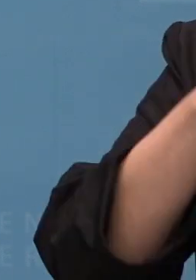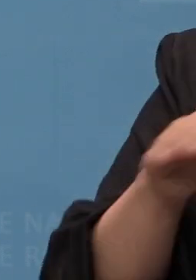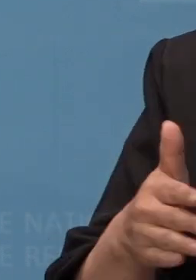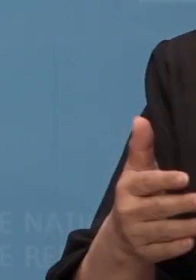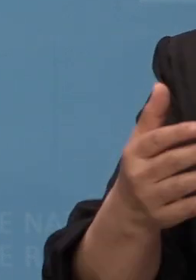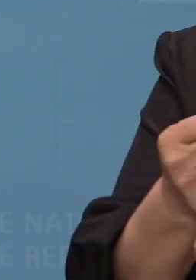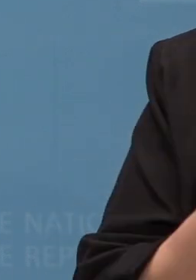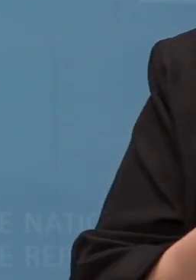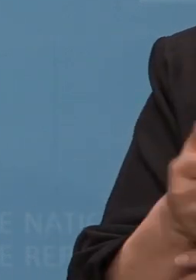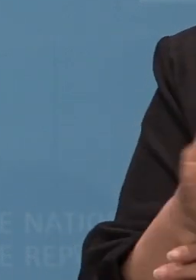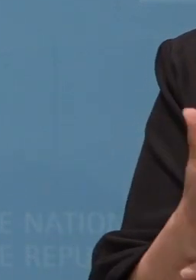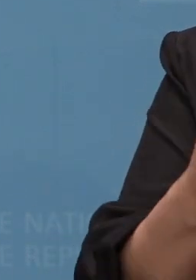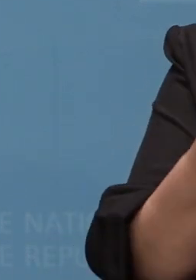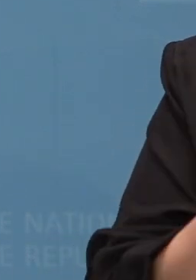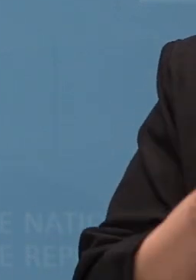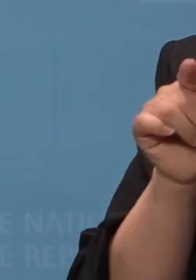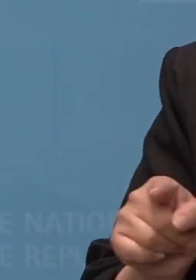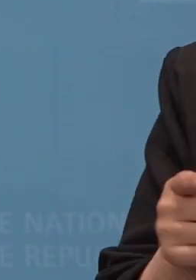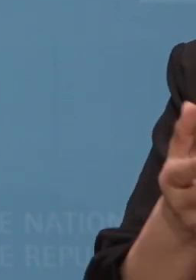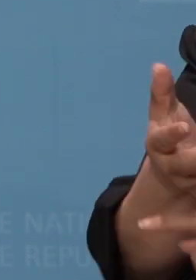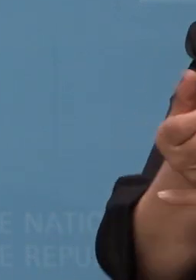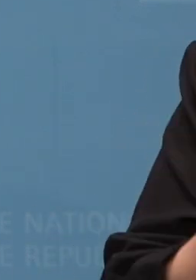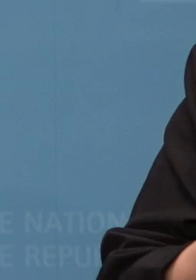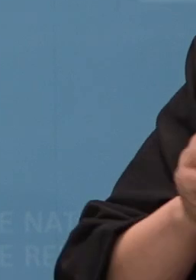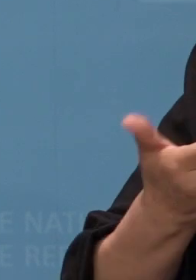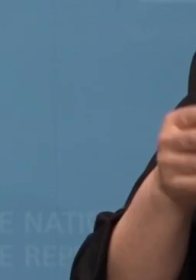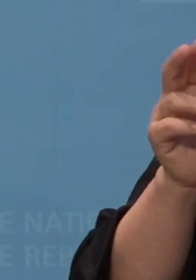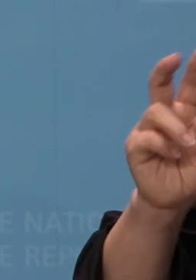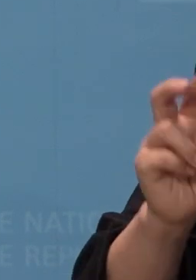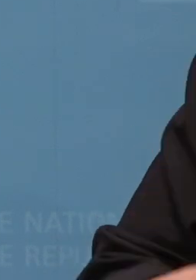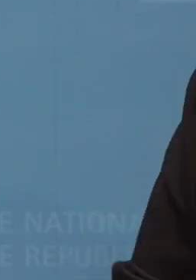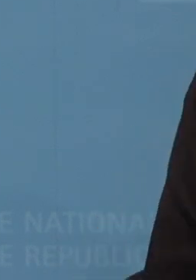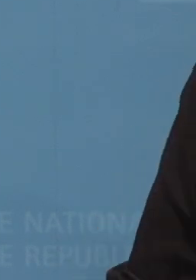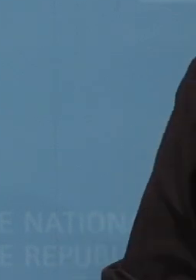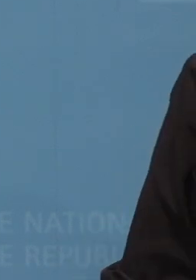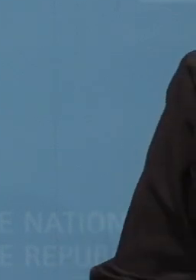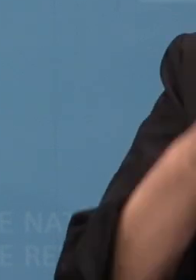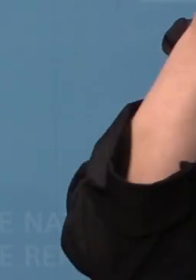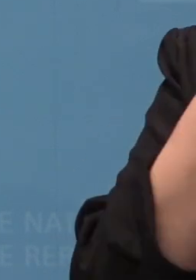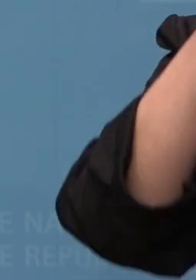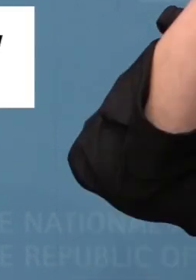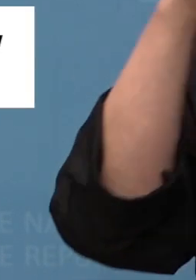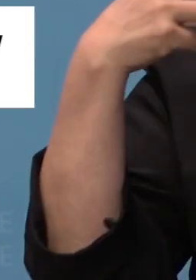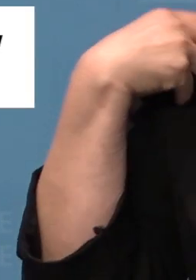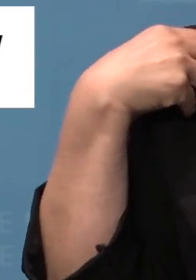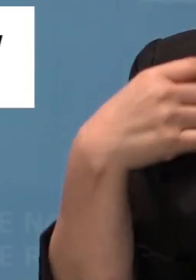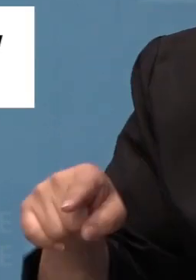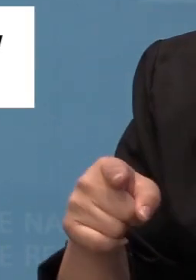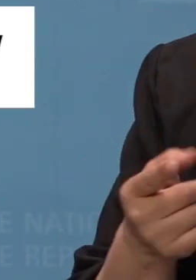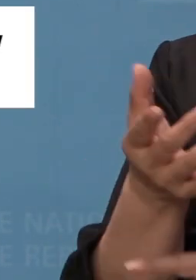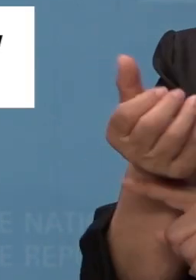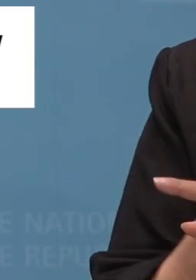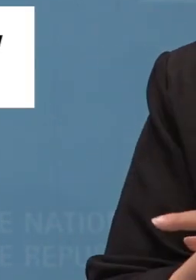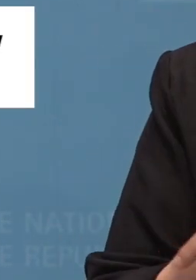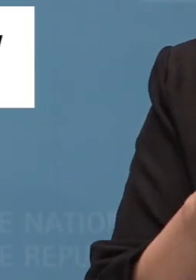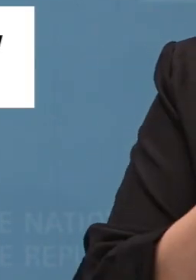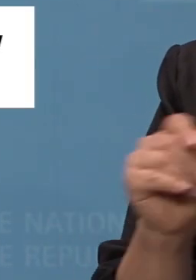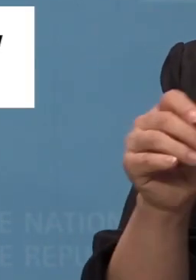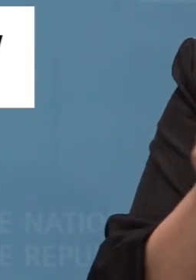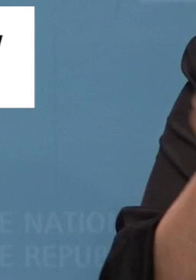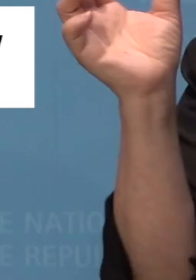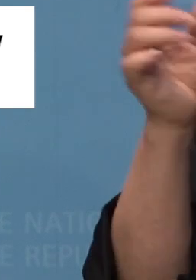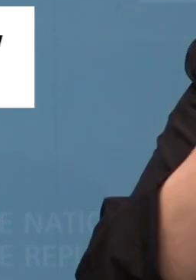이틀간의 현장 방문을 시작한 어제 일본 정부는 후쿠시마산 수산물 수입 금지